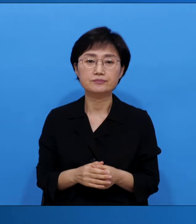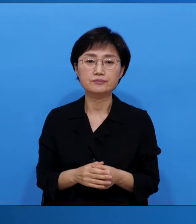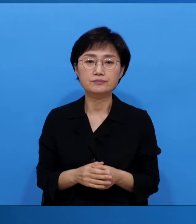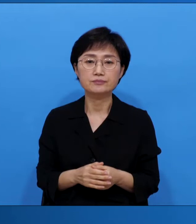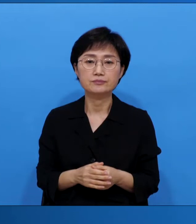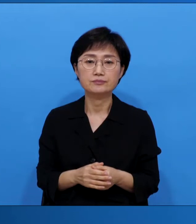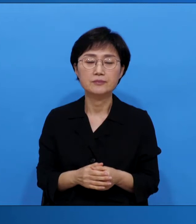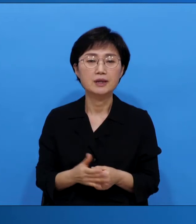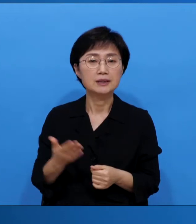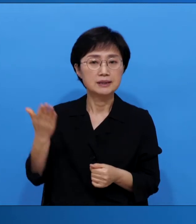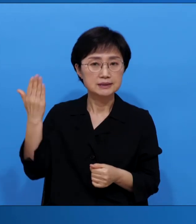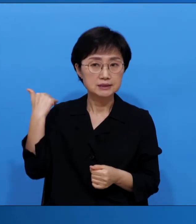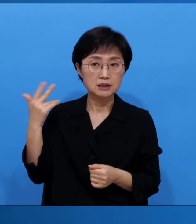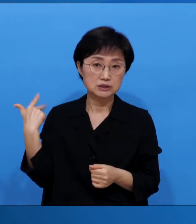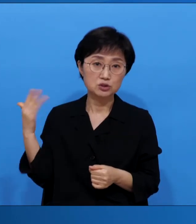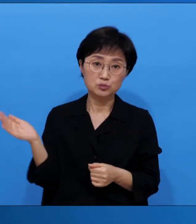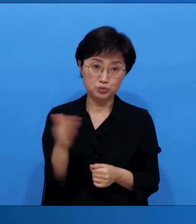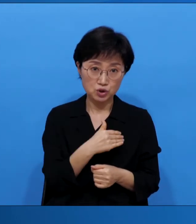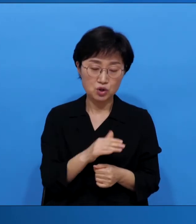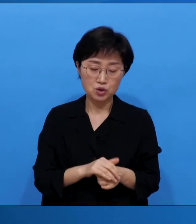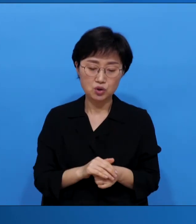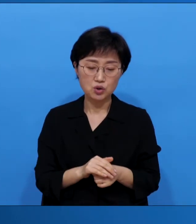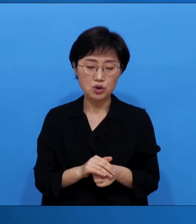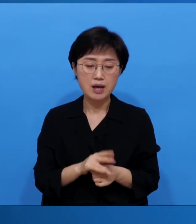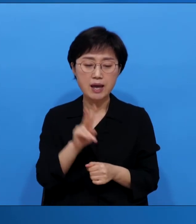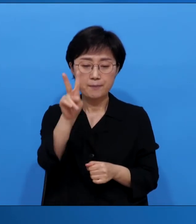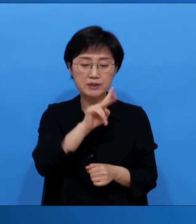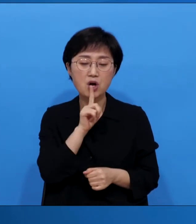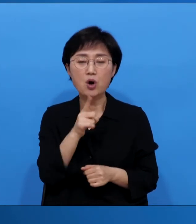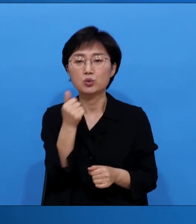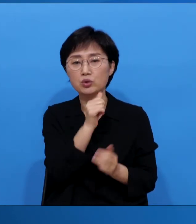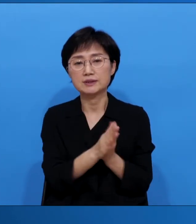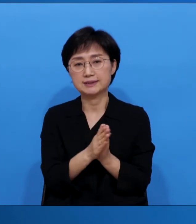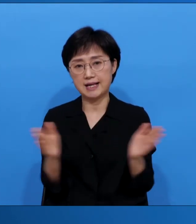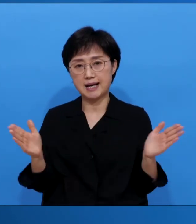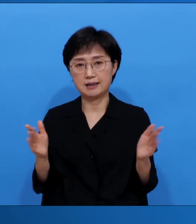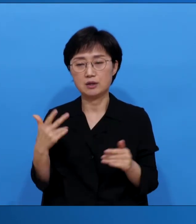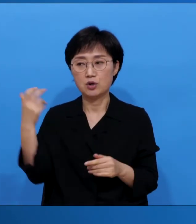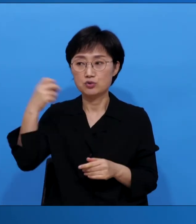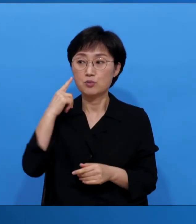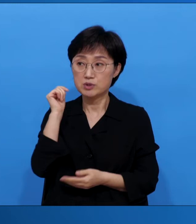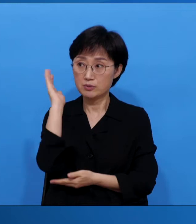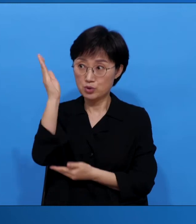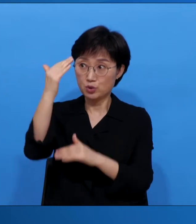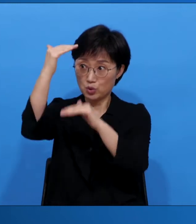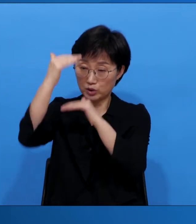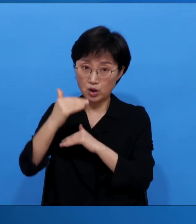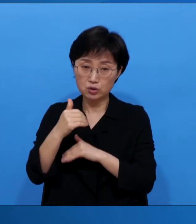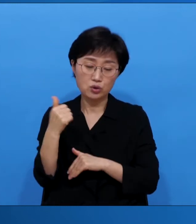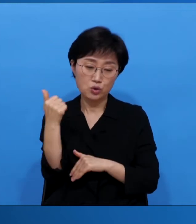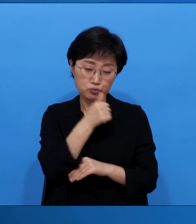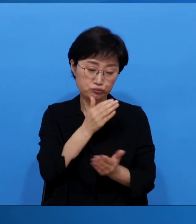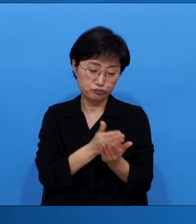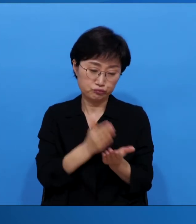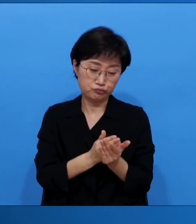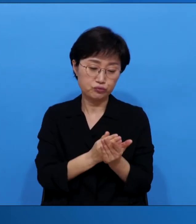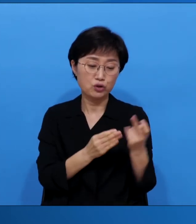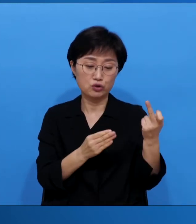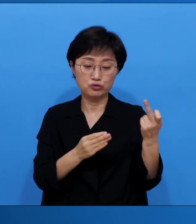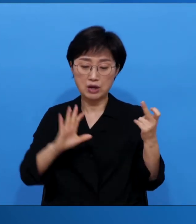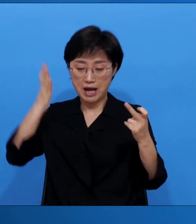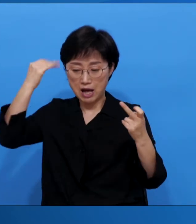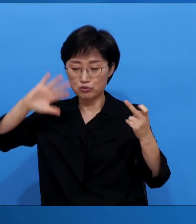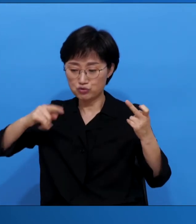지난 12일부터 베트남어 통역이 시작됐습니다. 이로써 류광수 목사의 메시지는 총 12개 언어와 한국 수어로